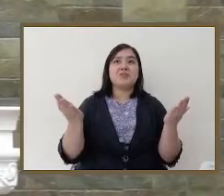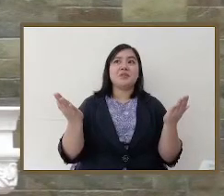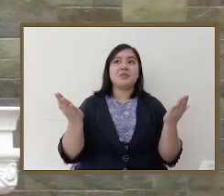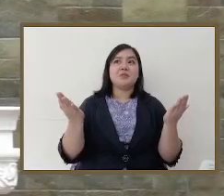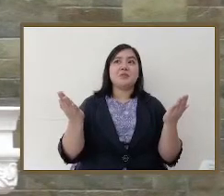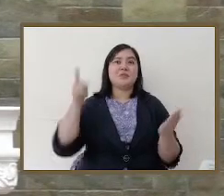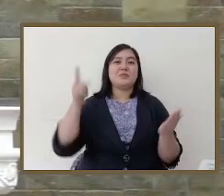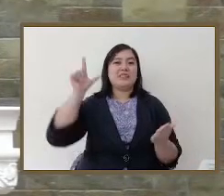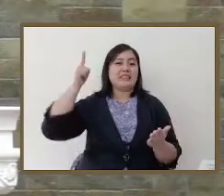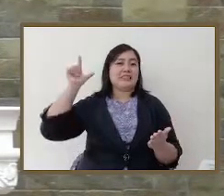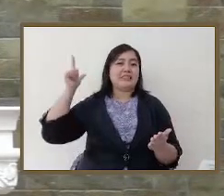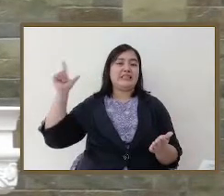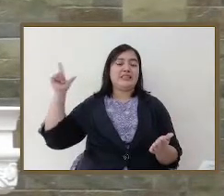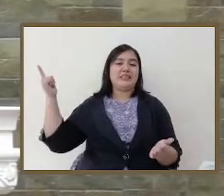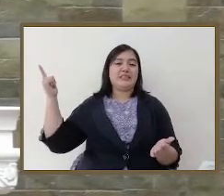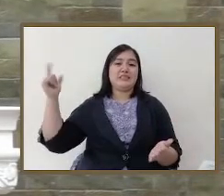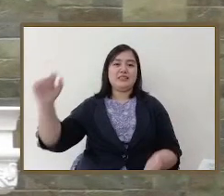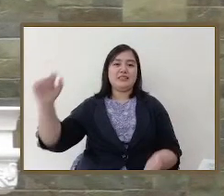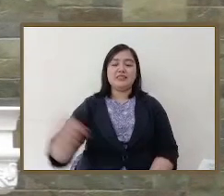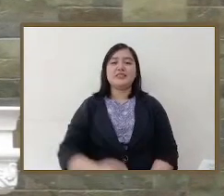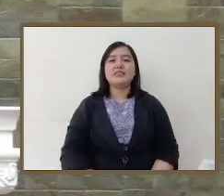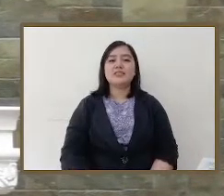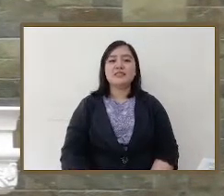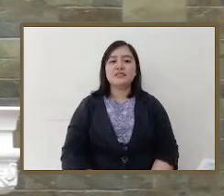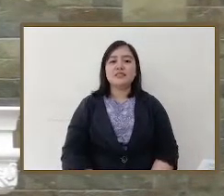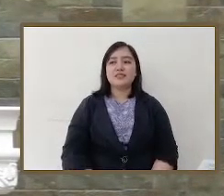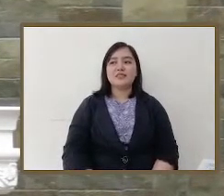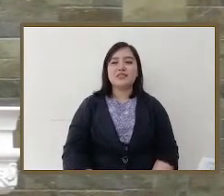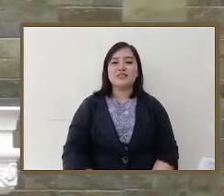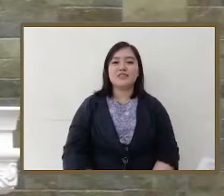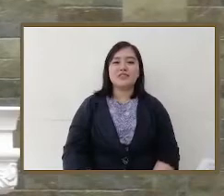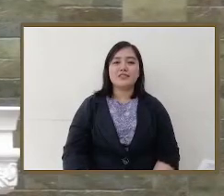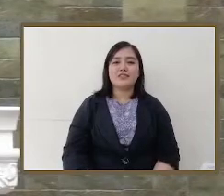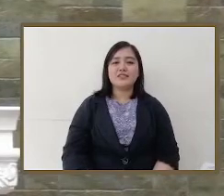you know, kapag kasi nagsalita, tahimik ang buong bayan.